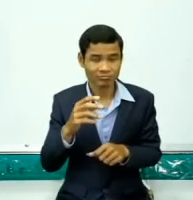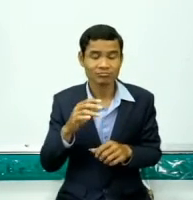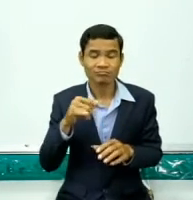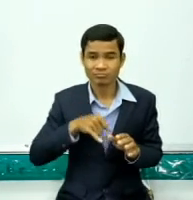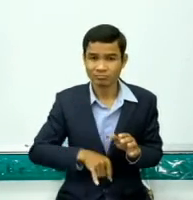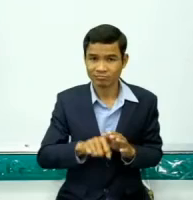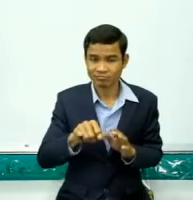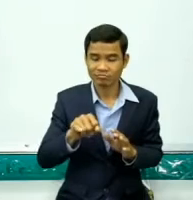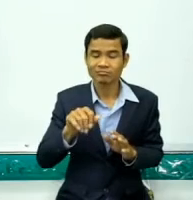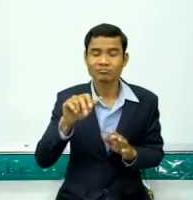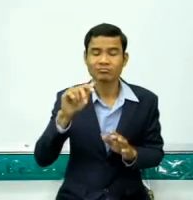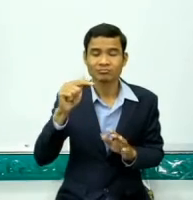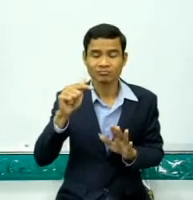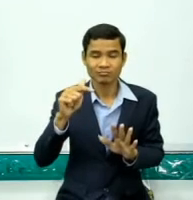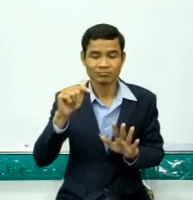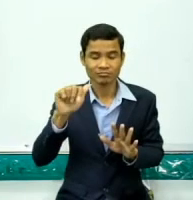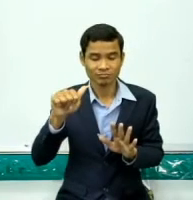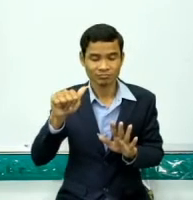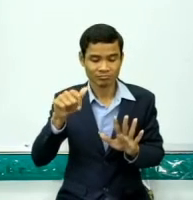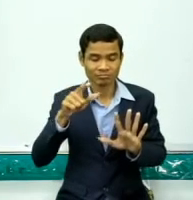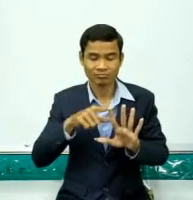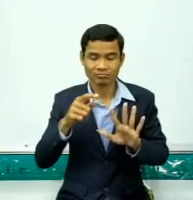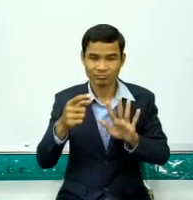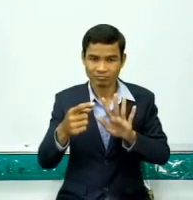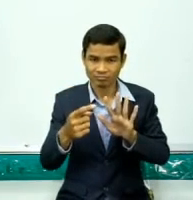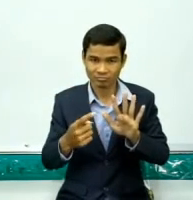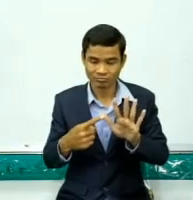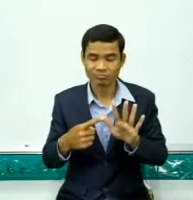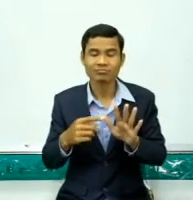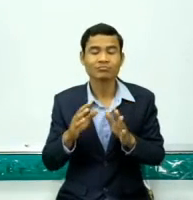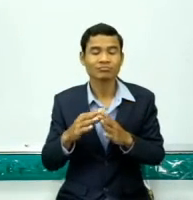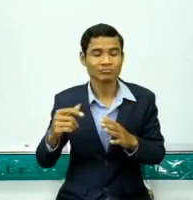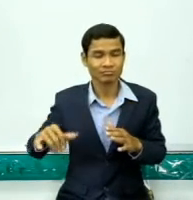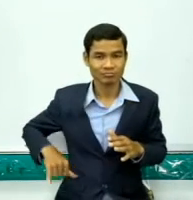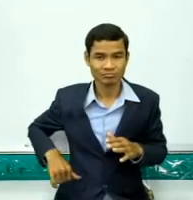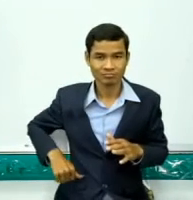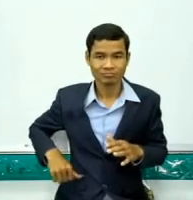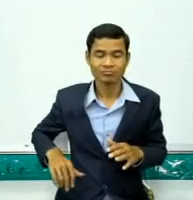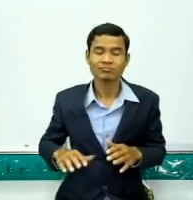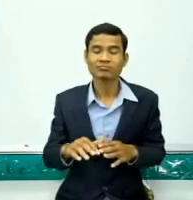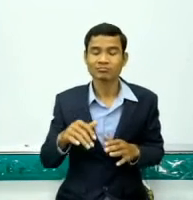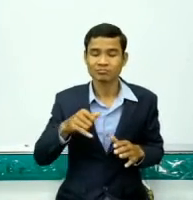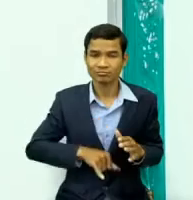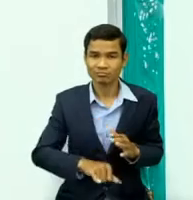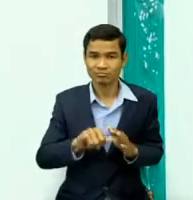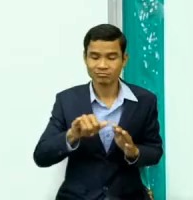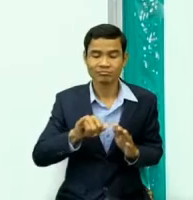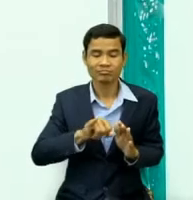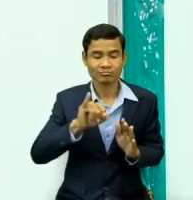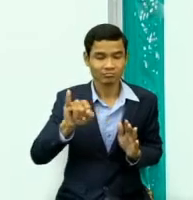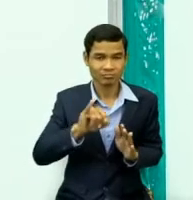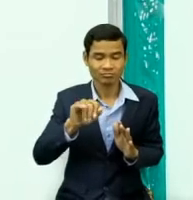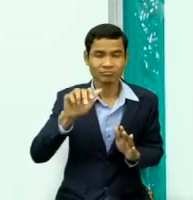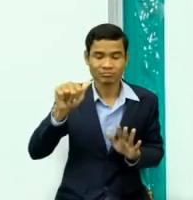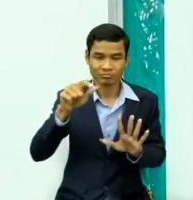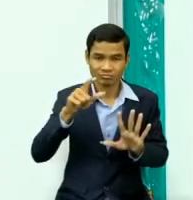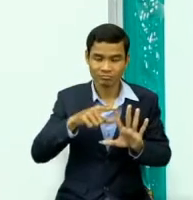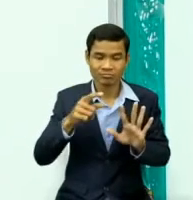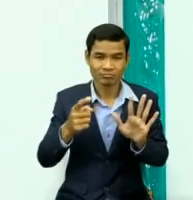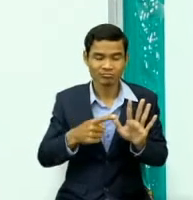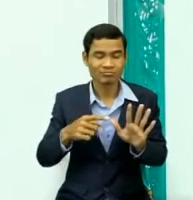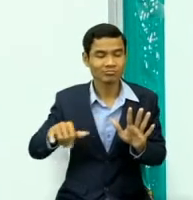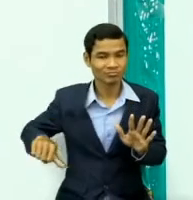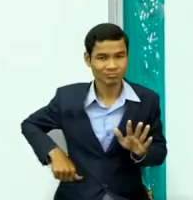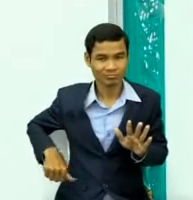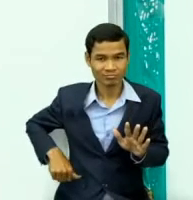nhà nhé nhỏ cha mẹ đón tiếp chào nhà nhé nhỏ cha